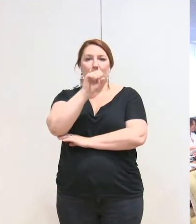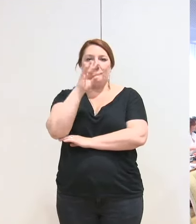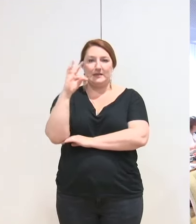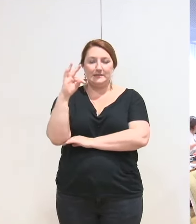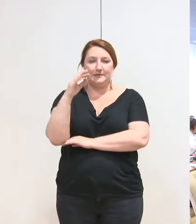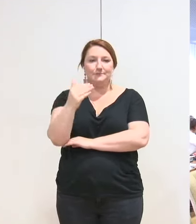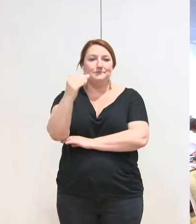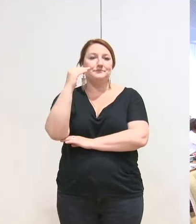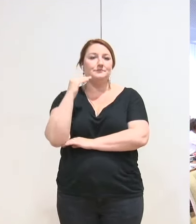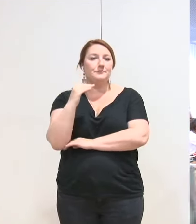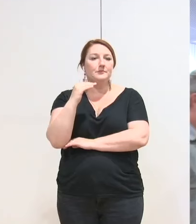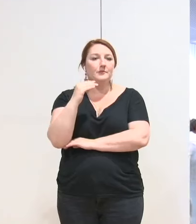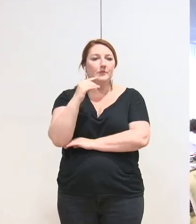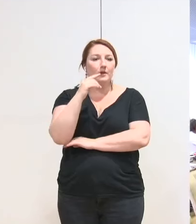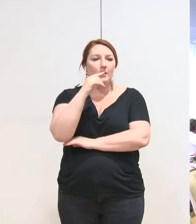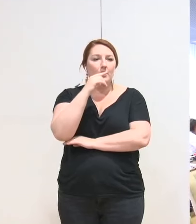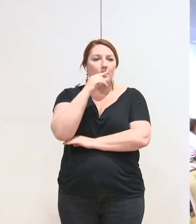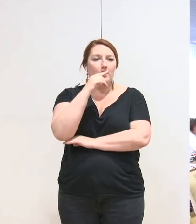k capde